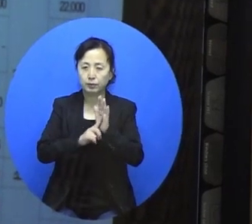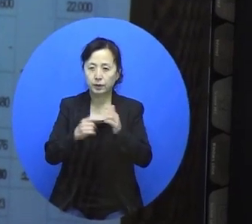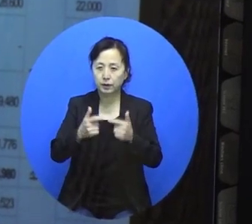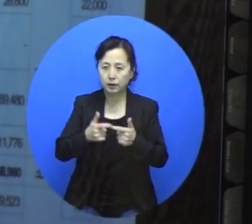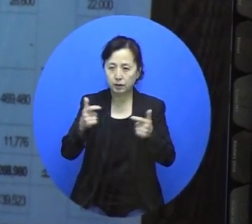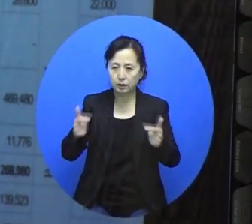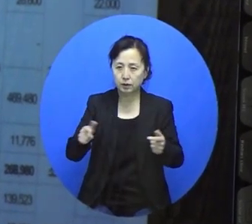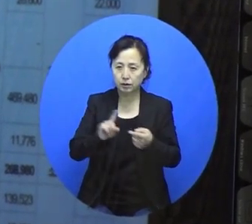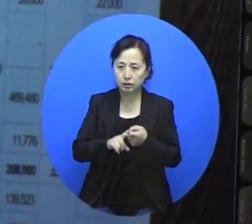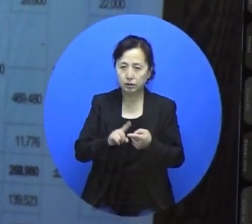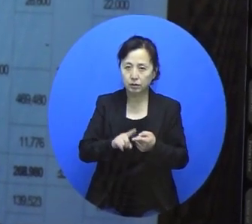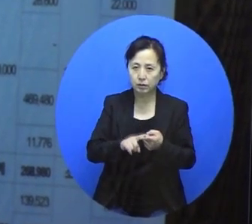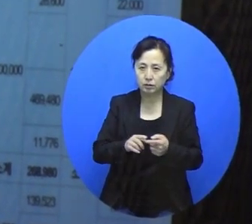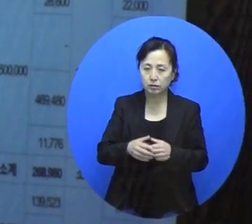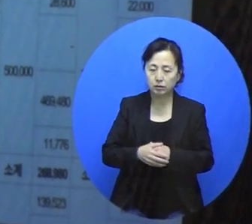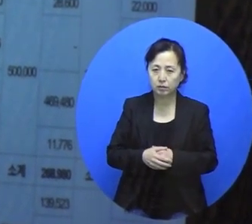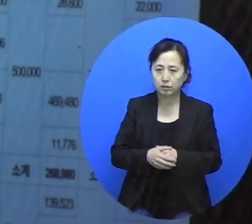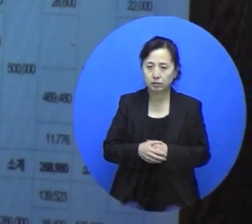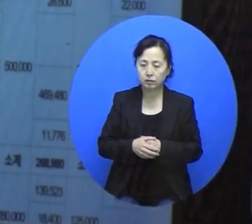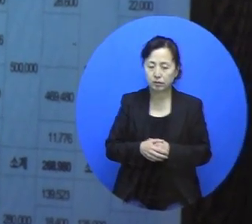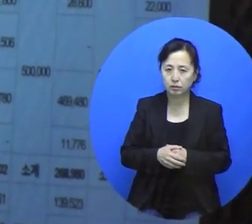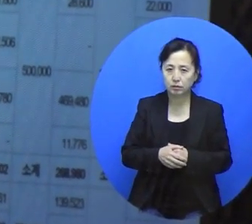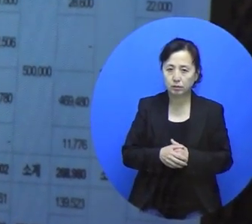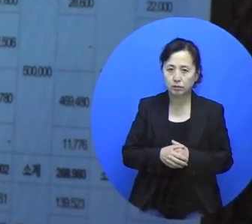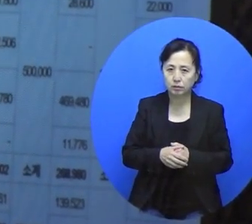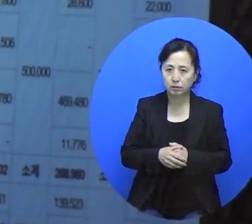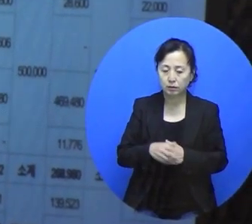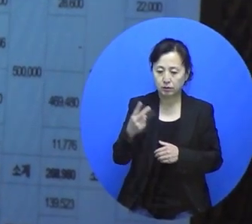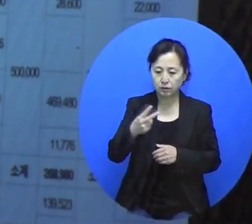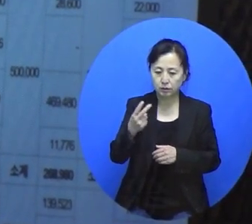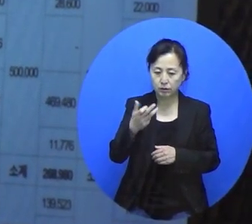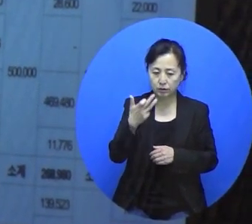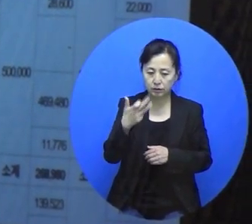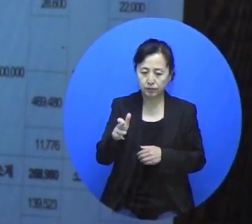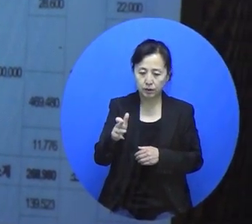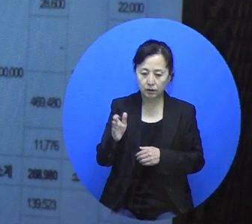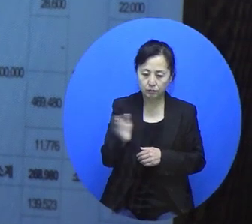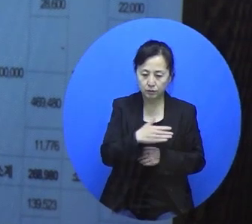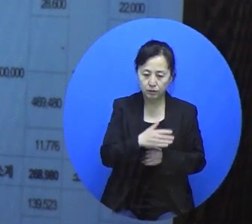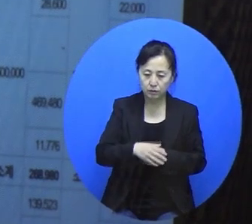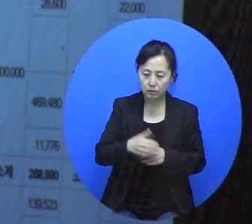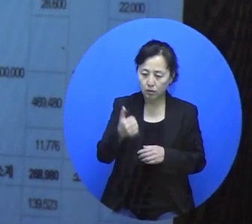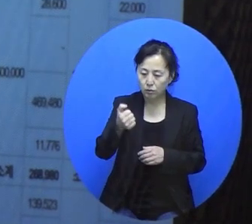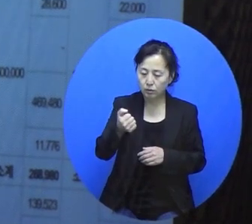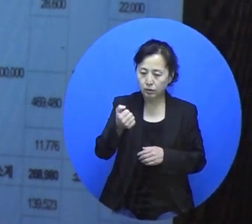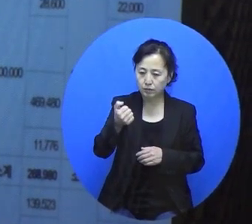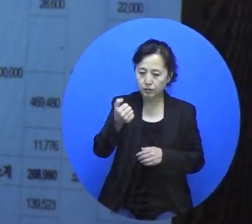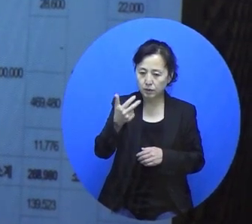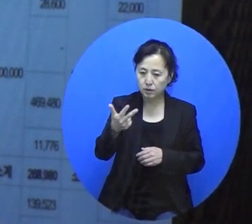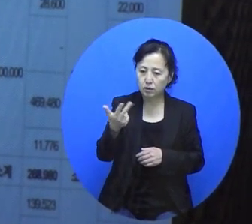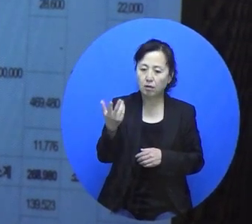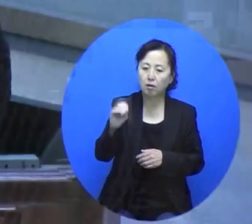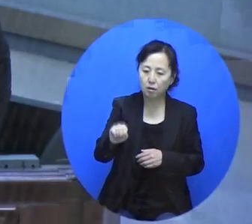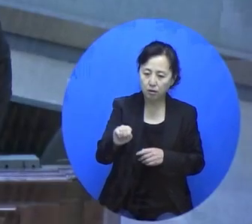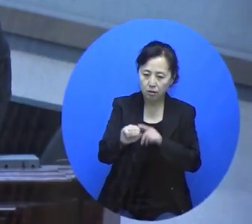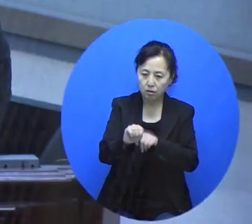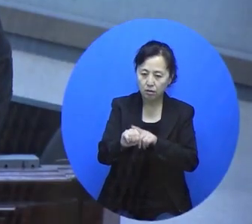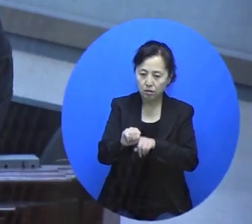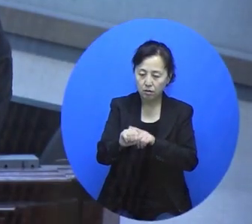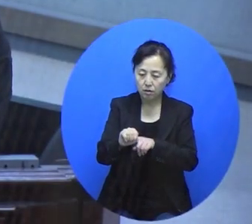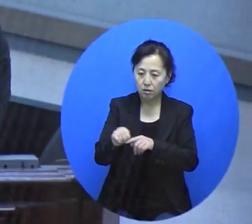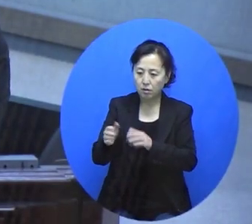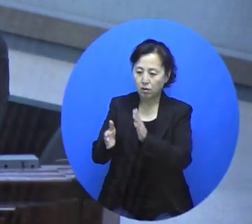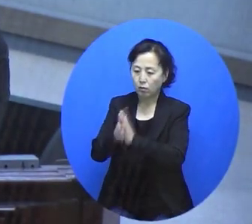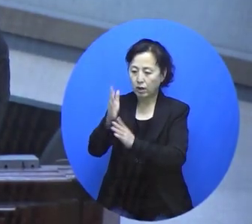저희가 보시면은 지금까지 2018년부터 약 57억을 화성시에